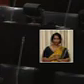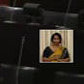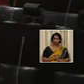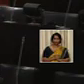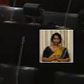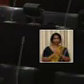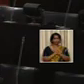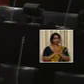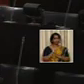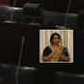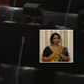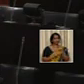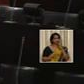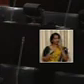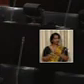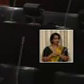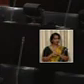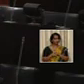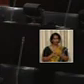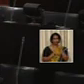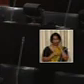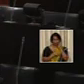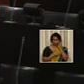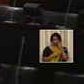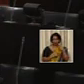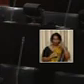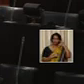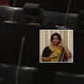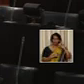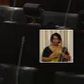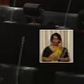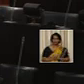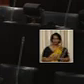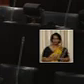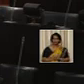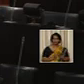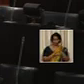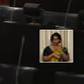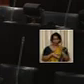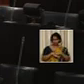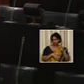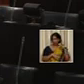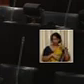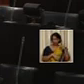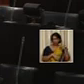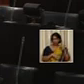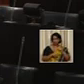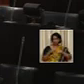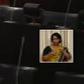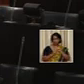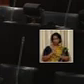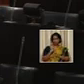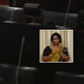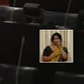अपहान मंत्रितुमा मंगिताने बतुमत मे क्षेत्रे पिलिमद अवबोधया अतैकिया मंग विश्वास करनवा टीकाखारी आयतने